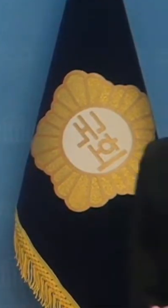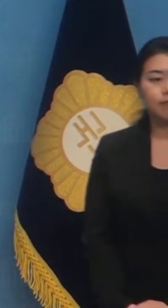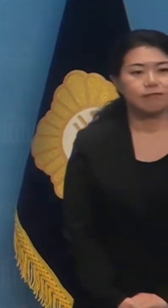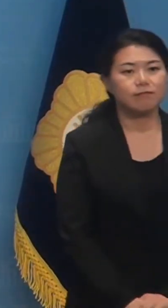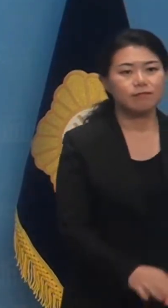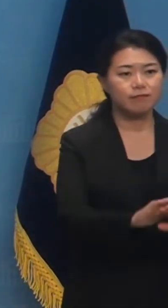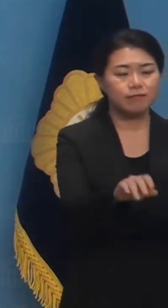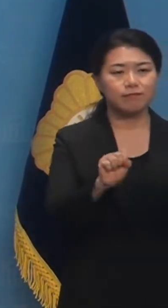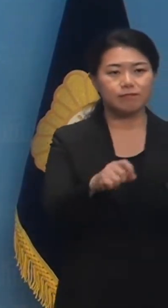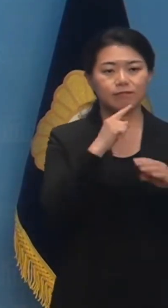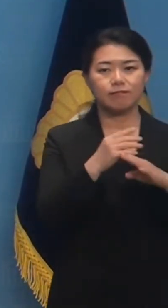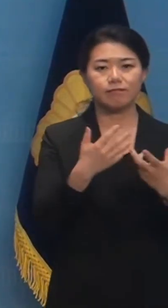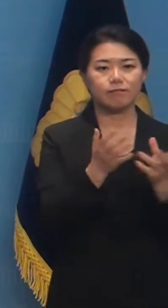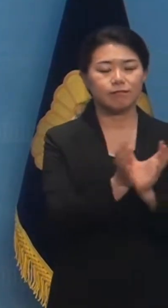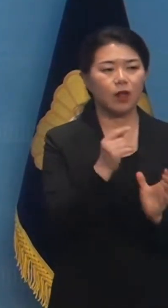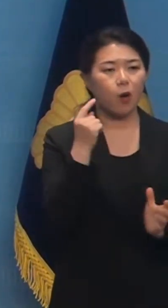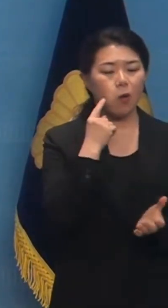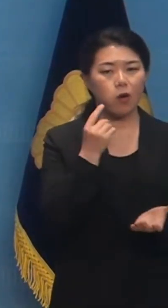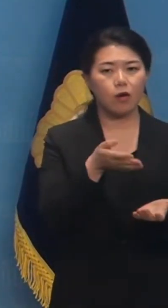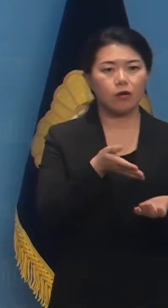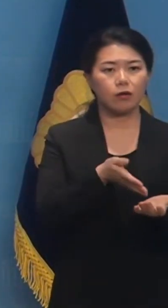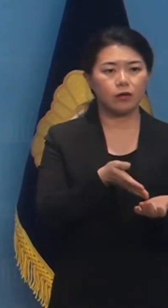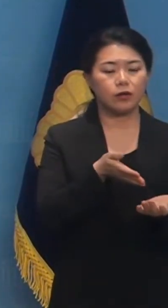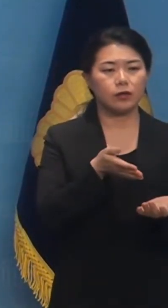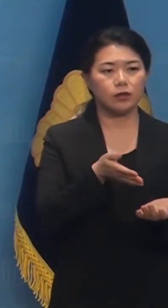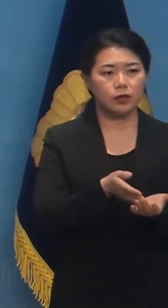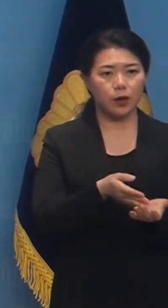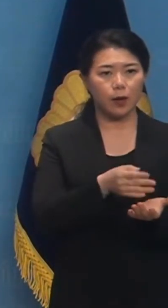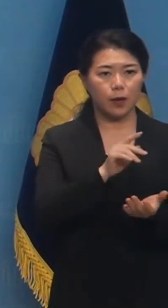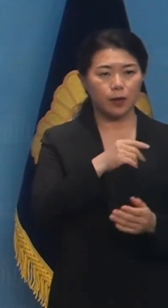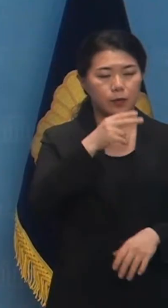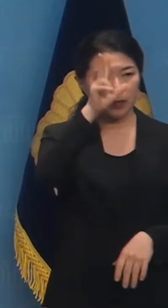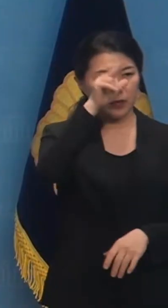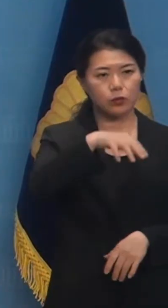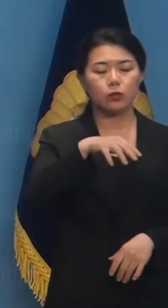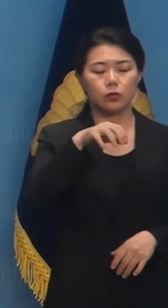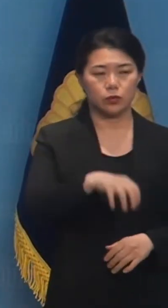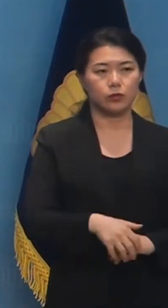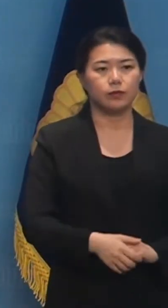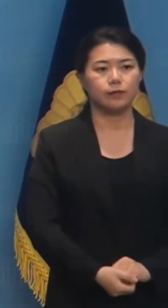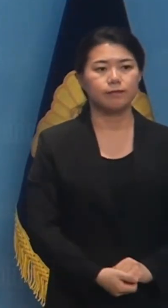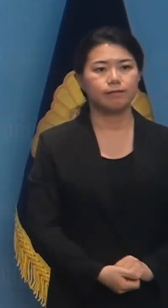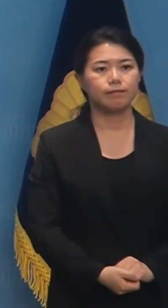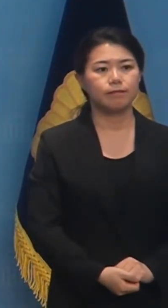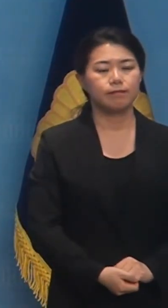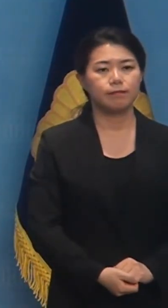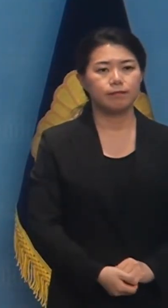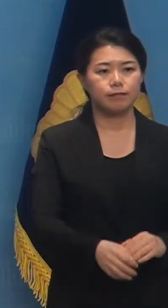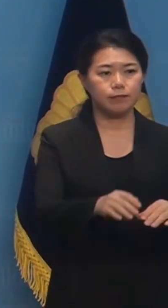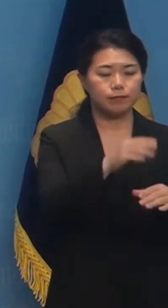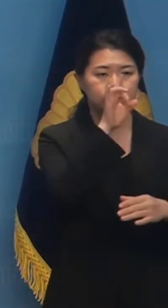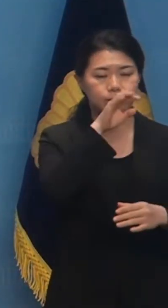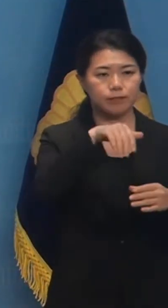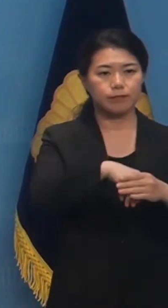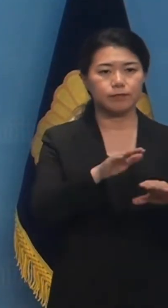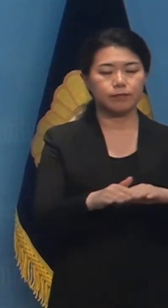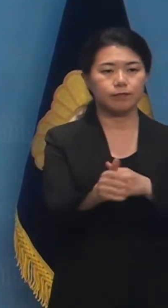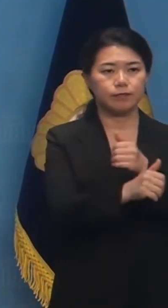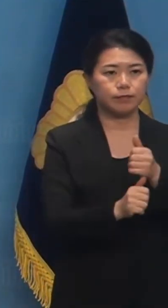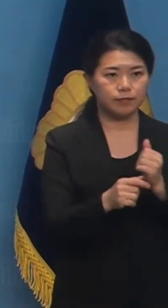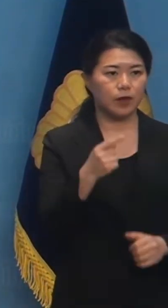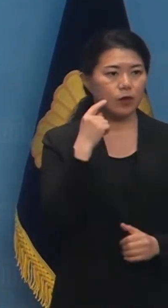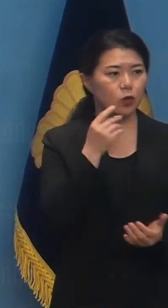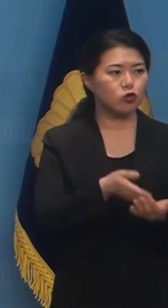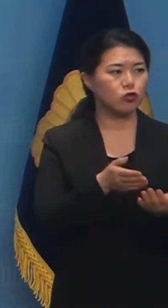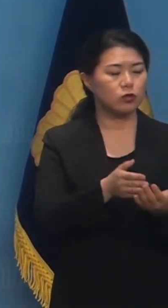네, 안녕하세요. 더불어민주당 가짜뉴스당 민주파출소 1일 브리핑 하겠습니다. 중앙선거대책위원회